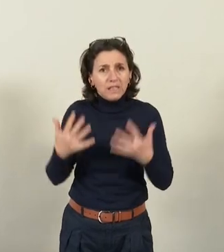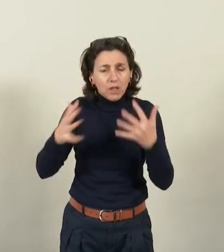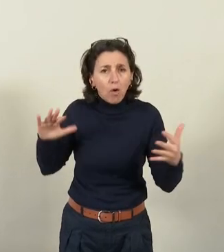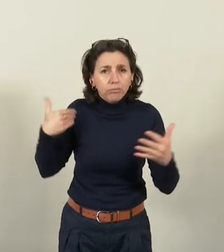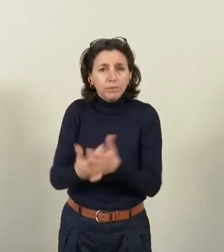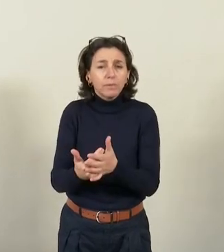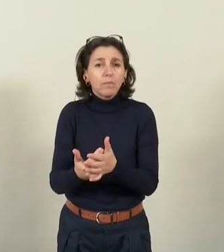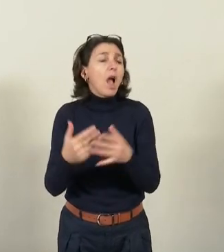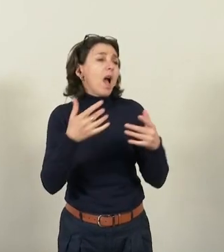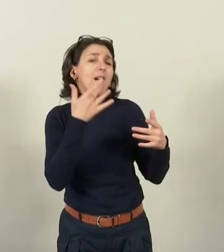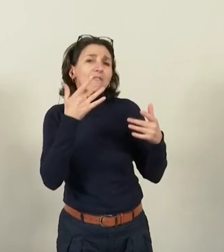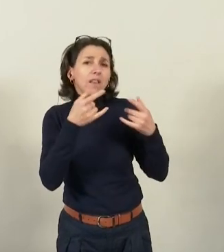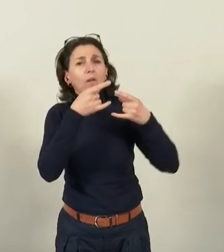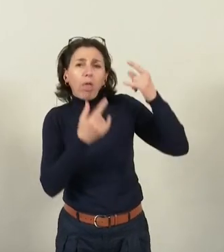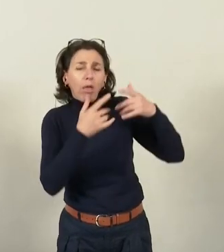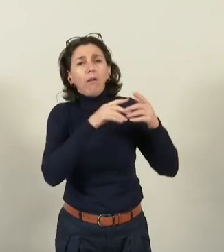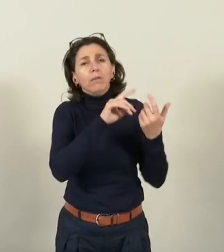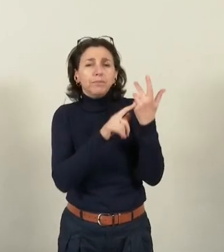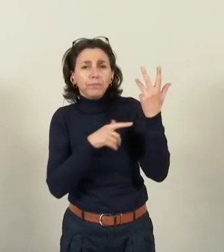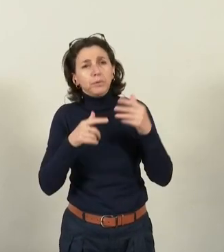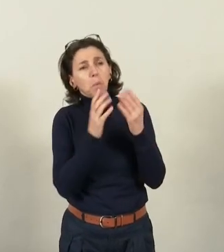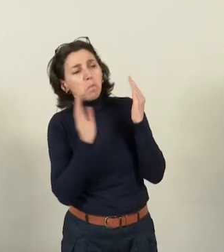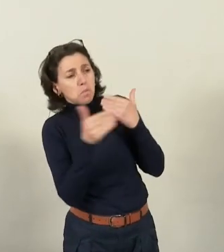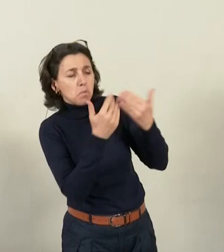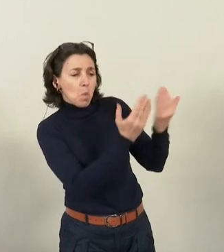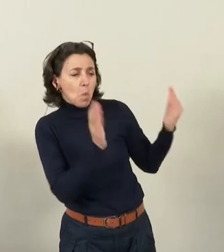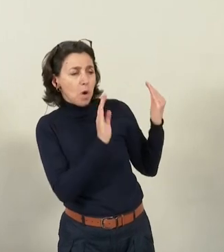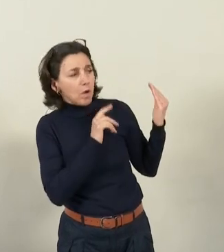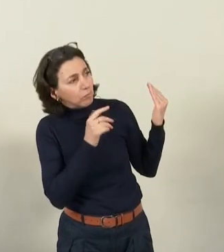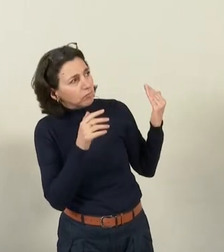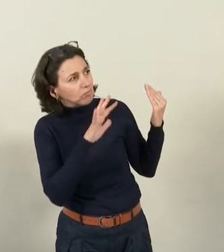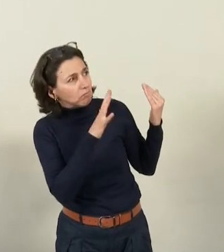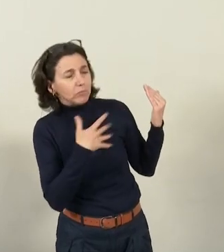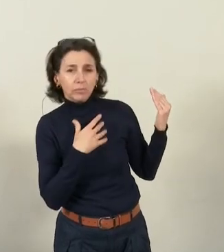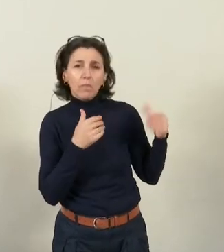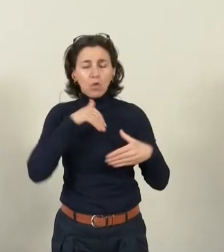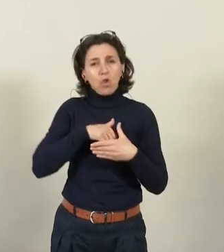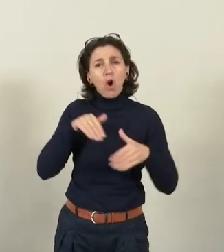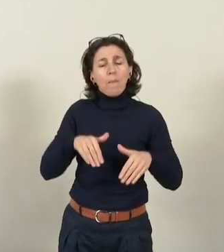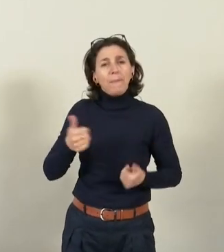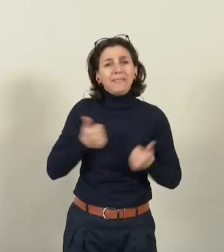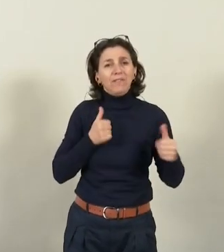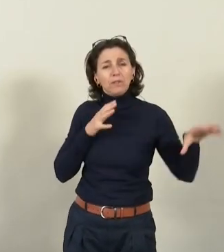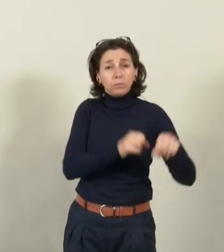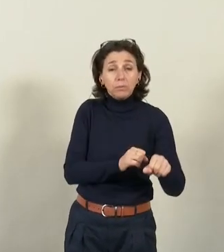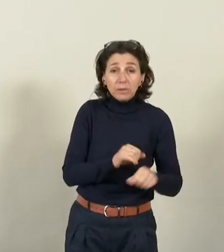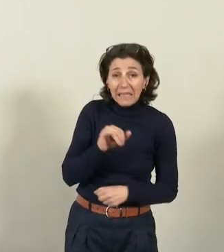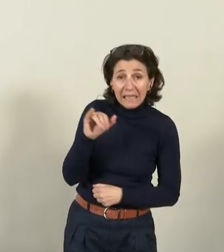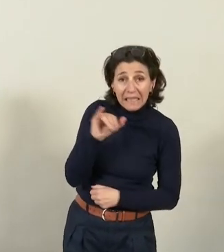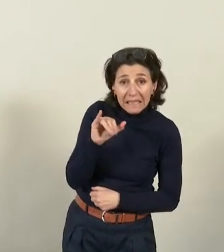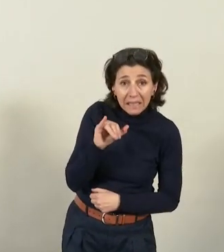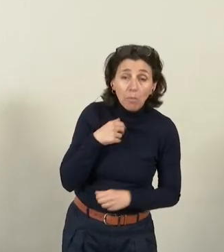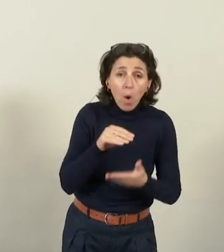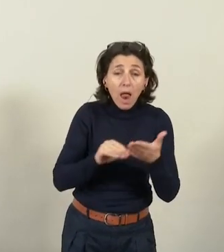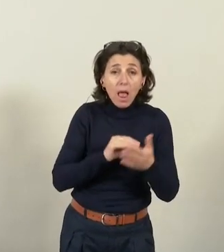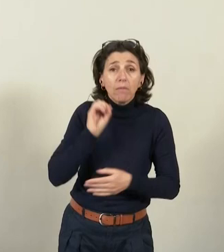les vitres cassées et l'État extérieur il serait occupé par un service dites-nous lequel je vous ai écrit à ce sujet vous